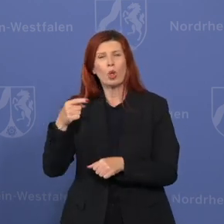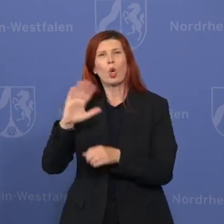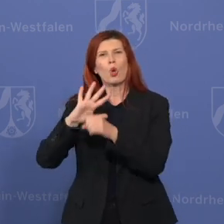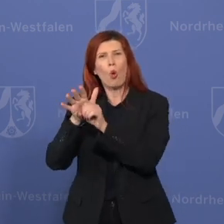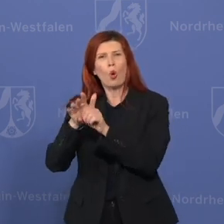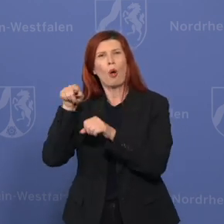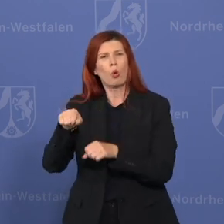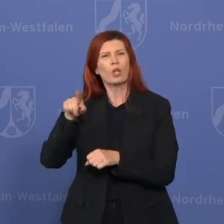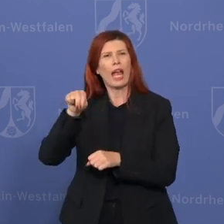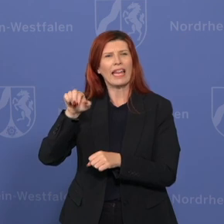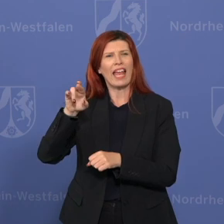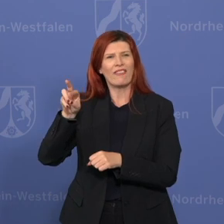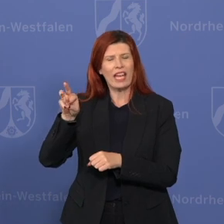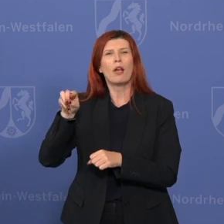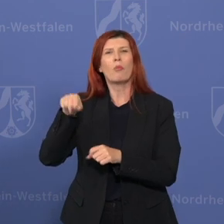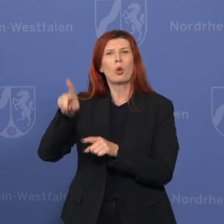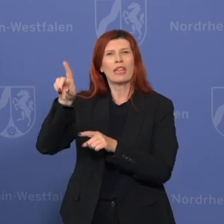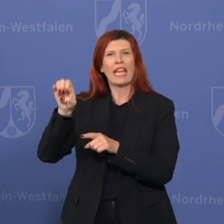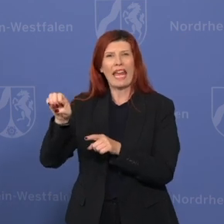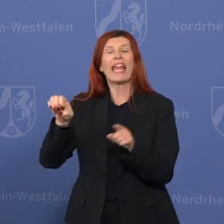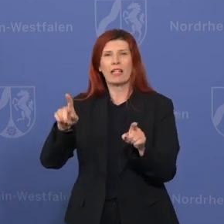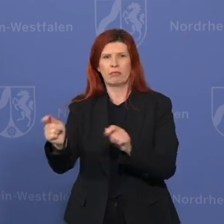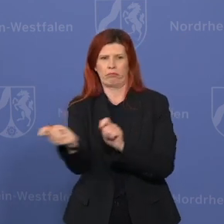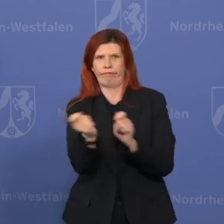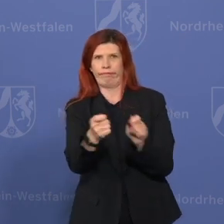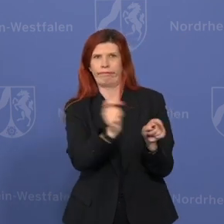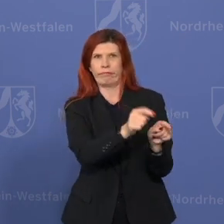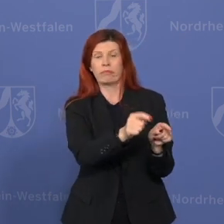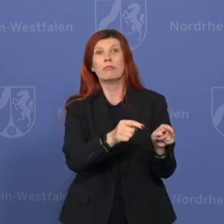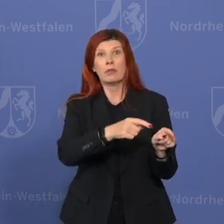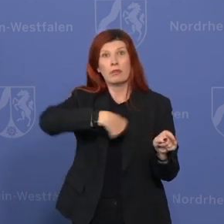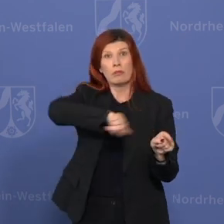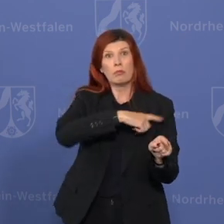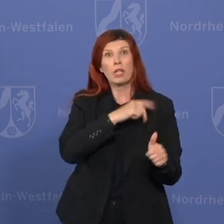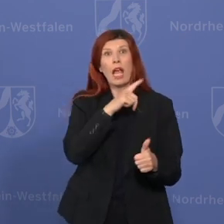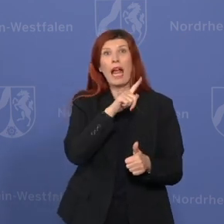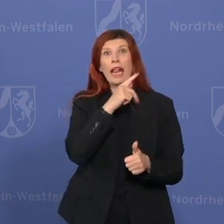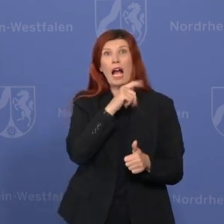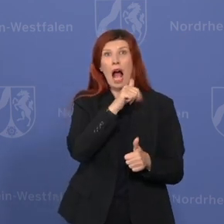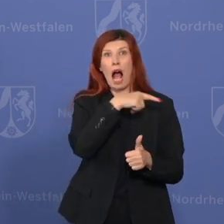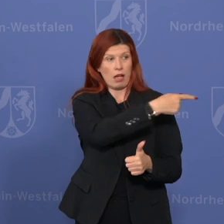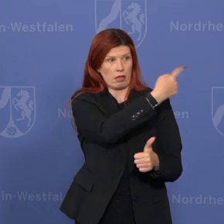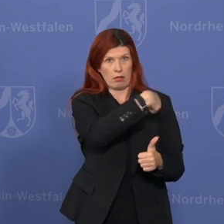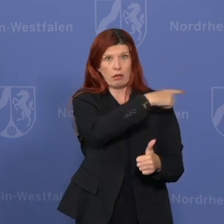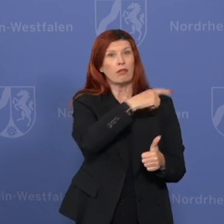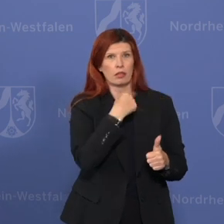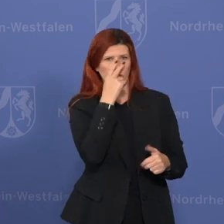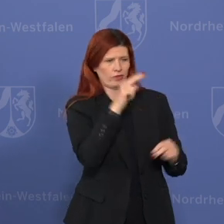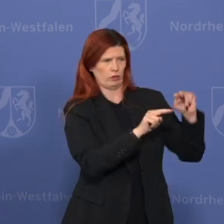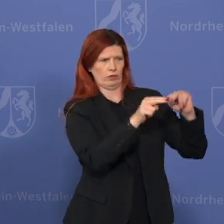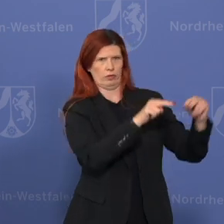soforthilfe-corona.nrw.de und beobachten mit den Ermittlern des LKA die Szene sehr genau, um auf Fakes, Versuche, aber auch andere